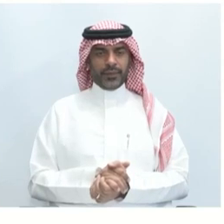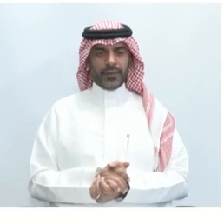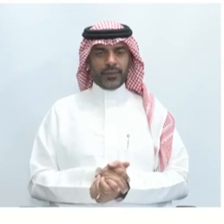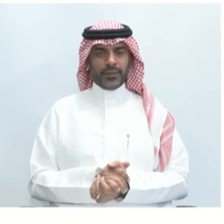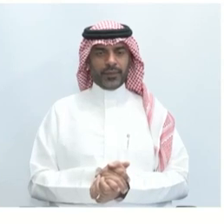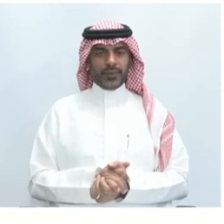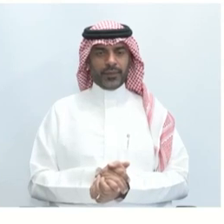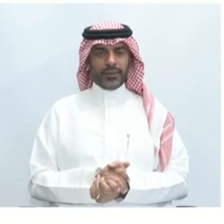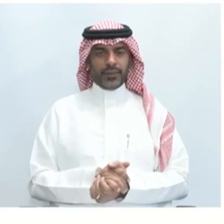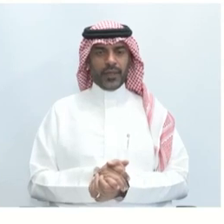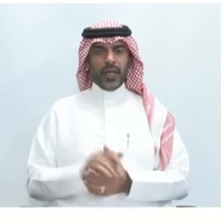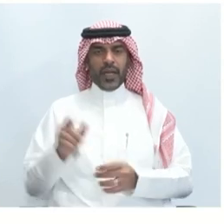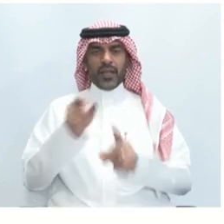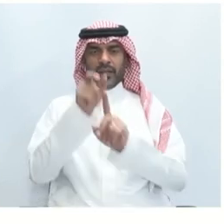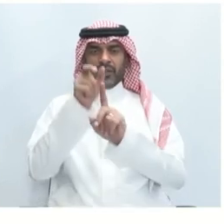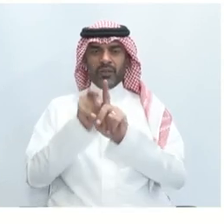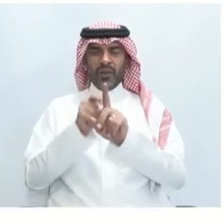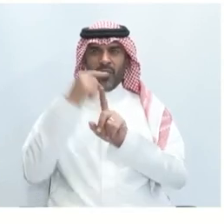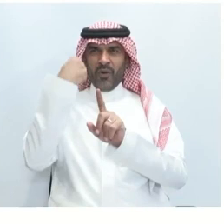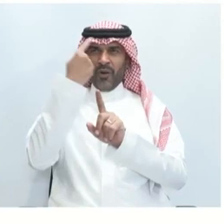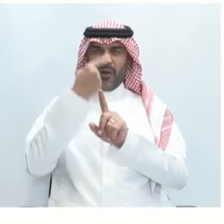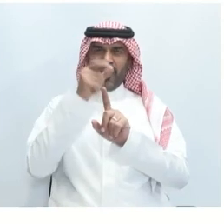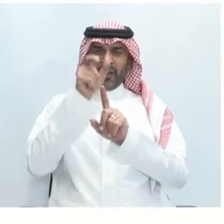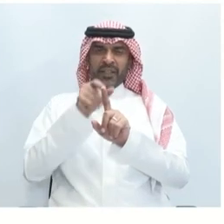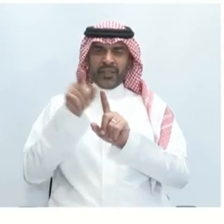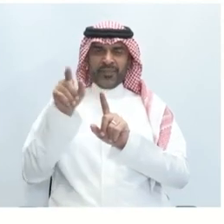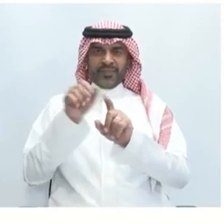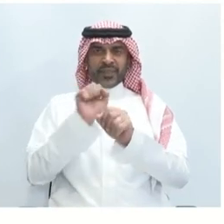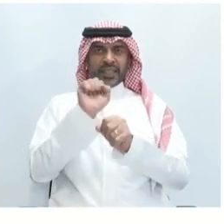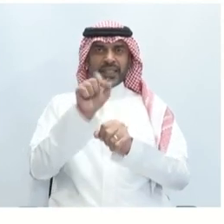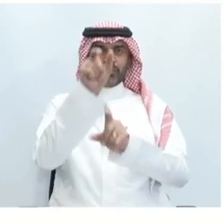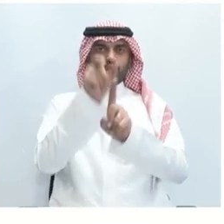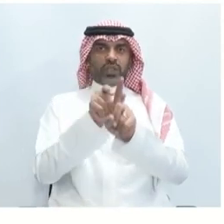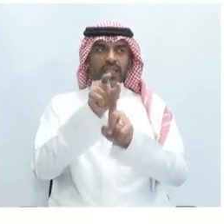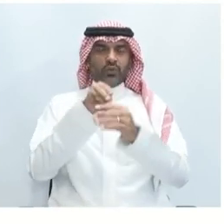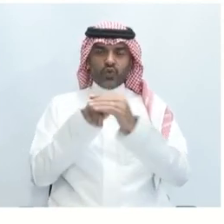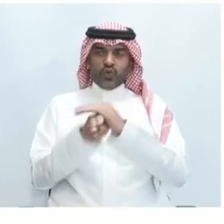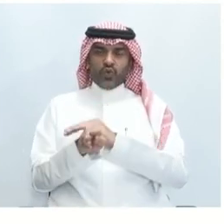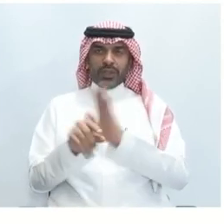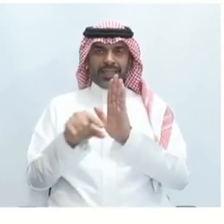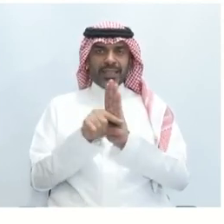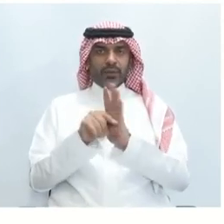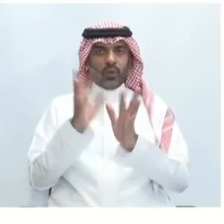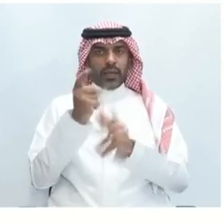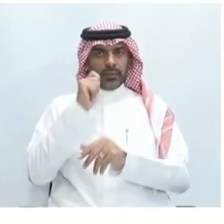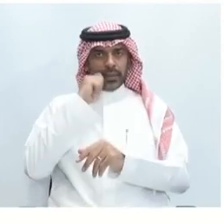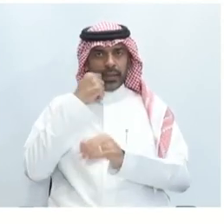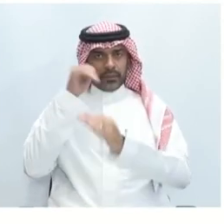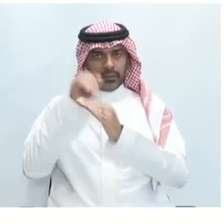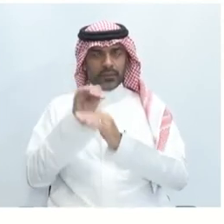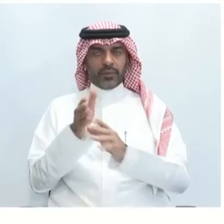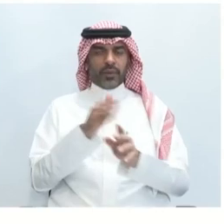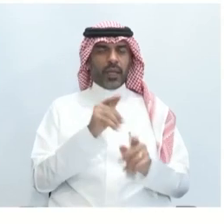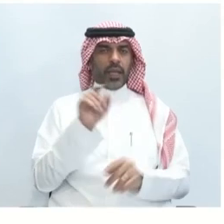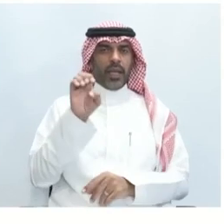هي عباره عن ايقونه المستخدم حتى نقوم بتسجيل الدخول للحساب للموقع وهنا